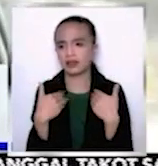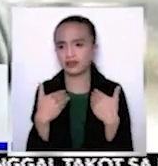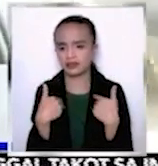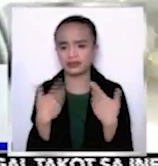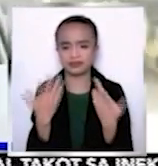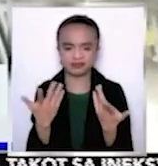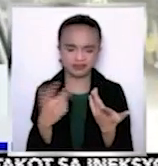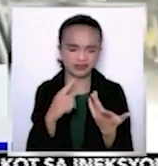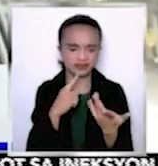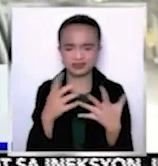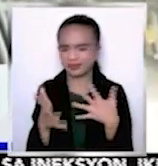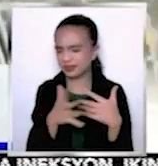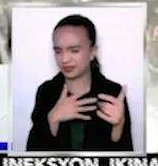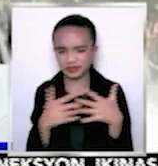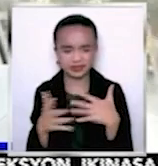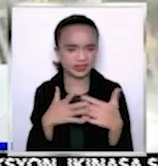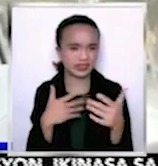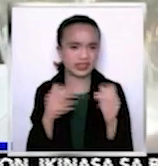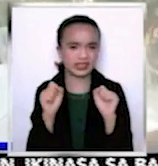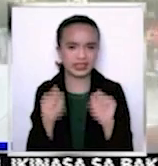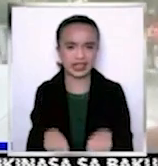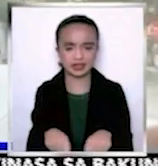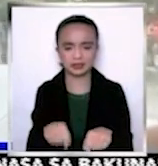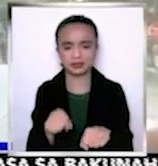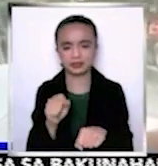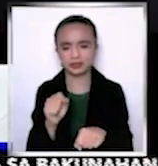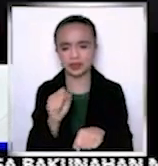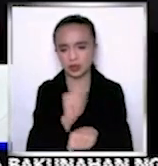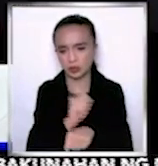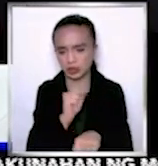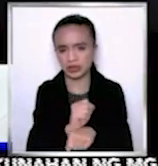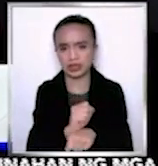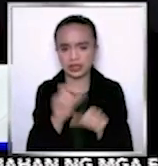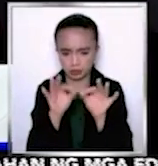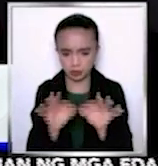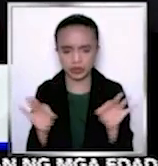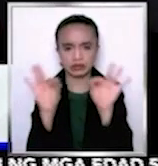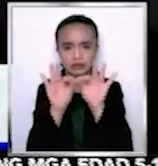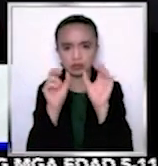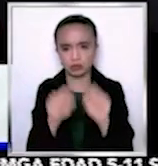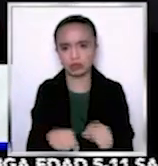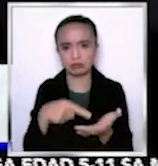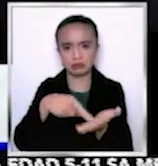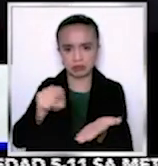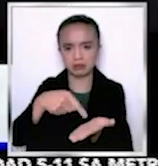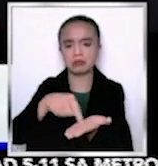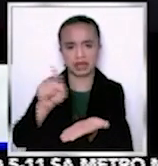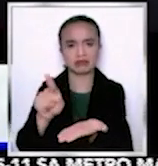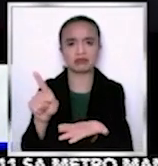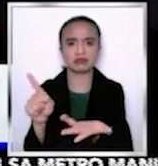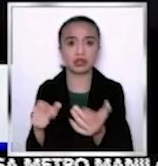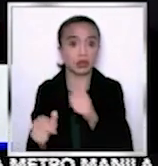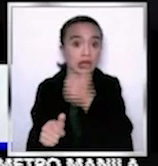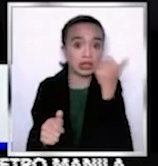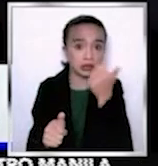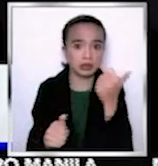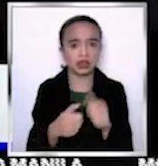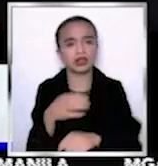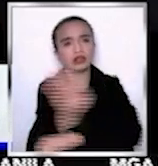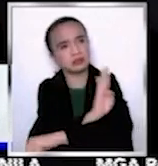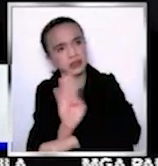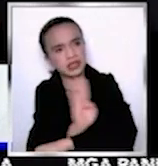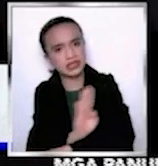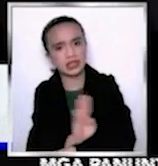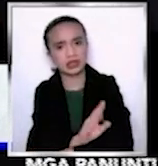kahit kaya naman nila yung isang trabaho, basta alam nila kasi pwedeng bayaran, babayaran na lang nila. Yung iba naman, sobrang busy. Yung iba ma'am,